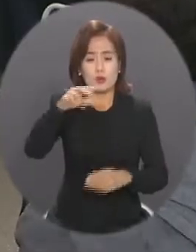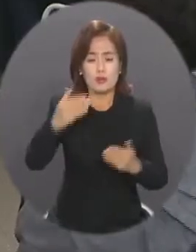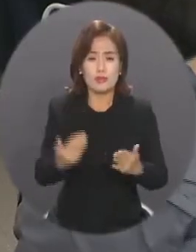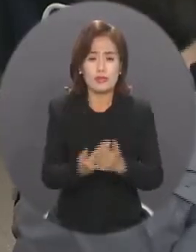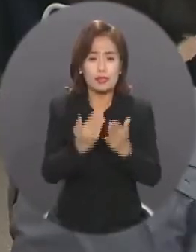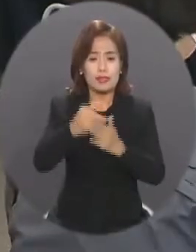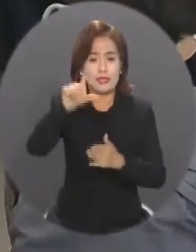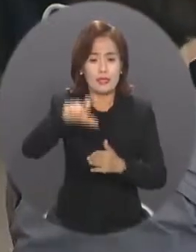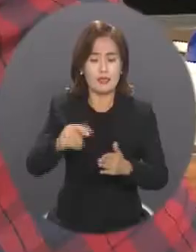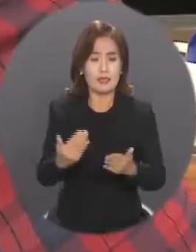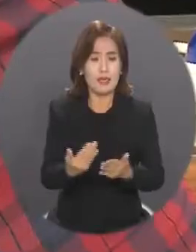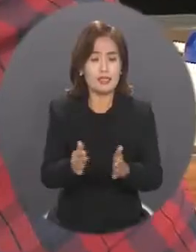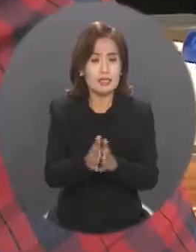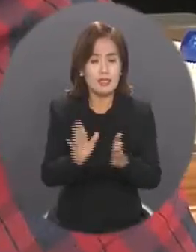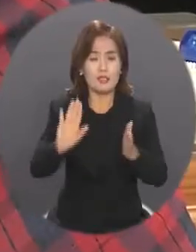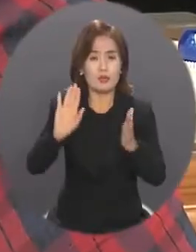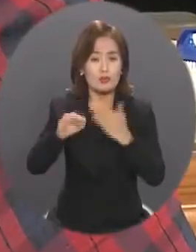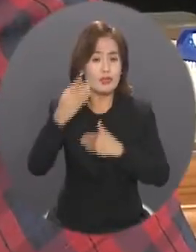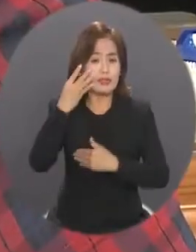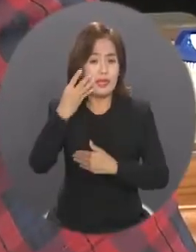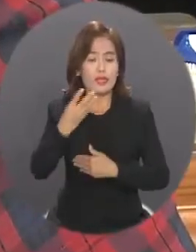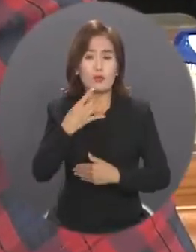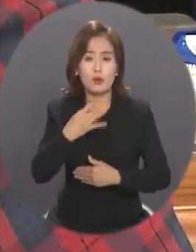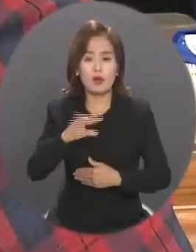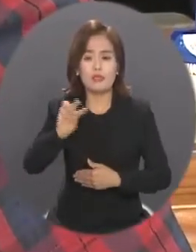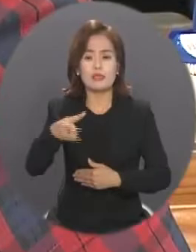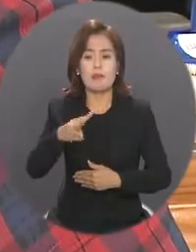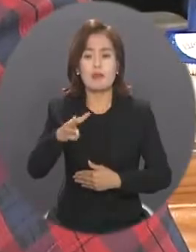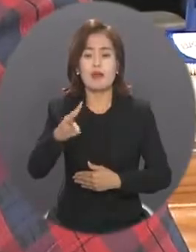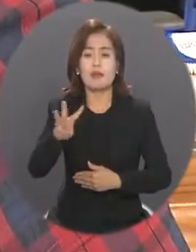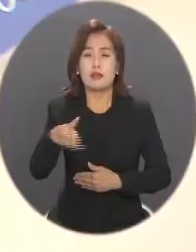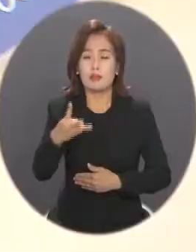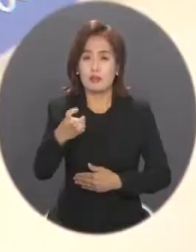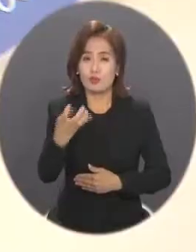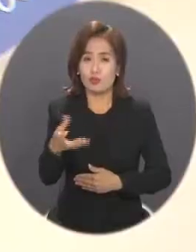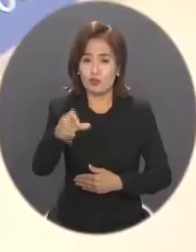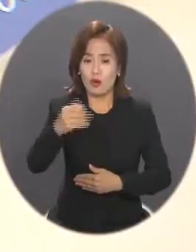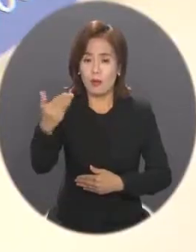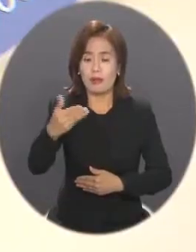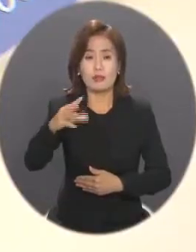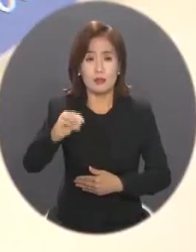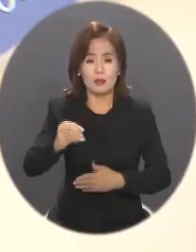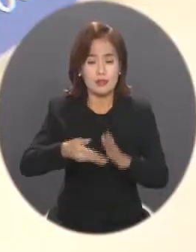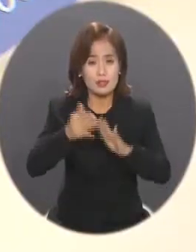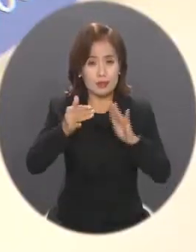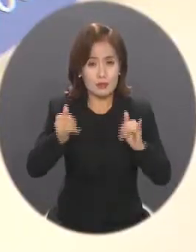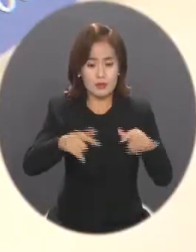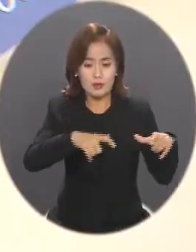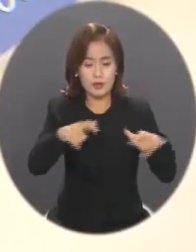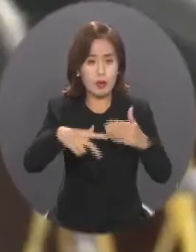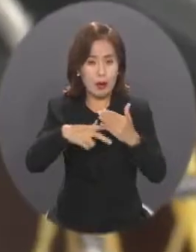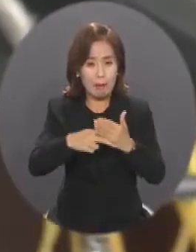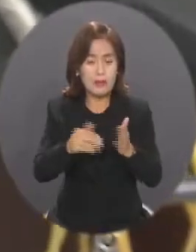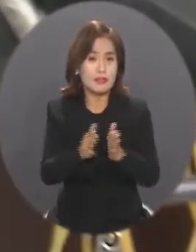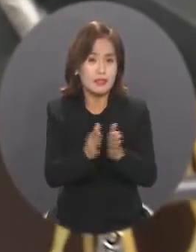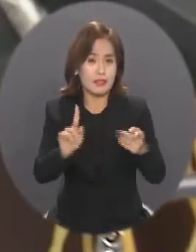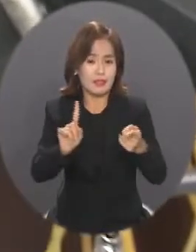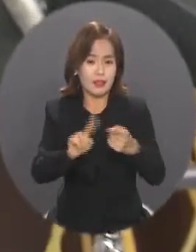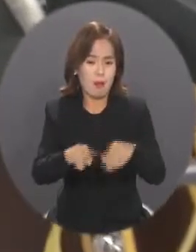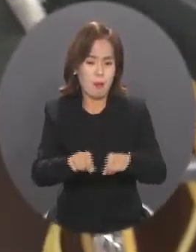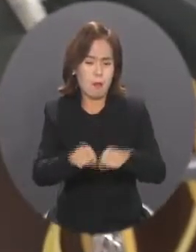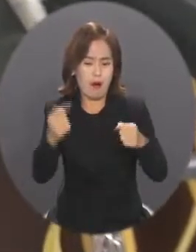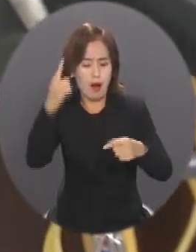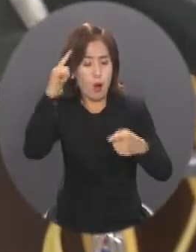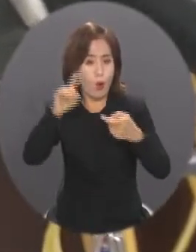상생카드가 재개된 첫날부터 나흘간 발행액은 339억 8천만 원. 시민들은 지역화폐 발행 재개에